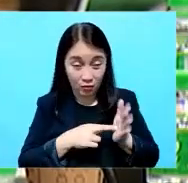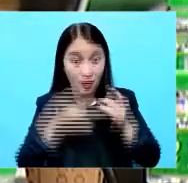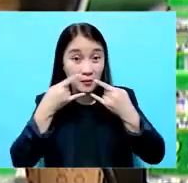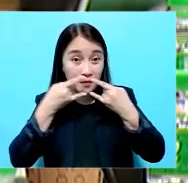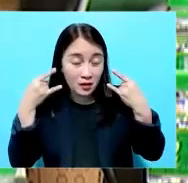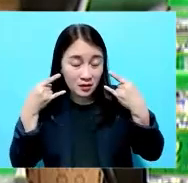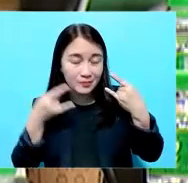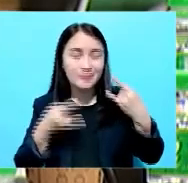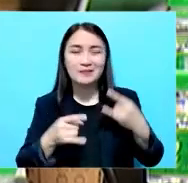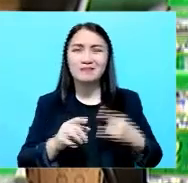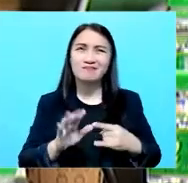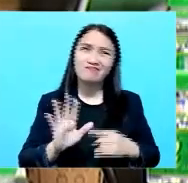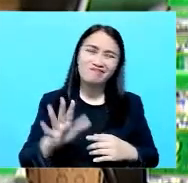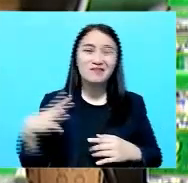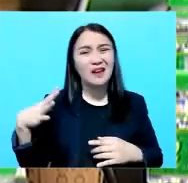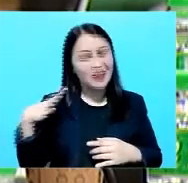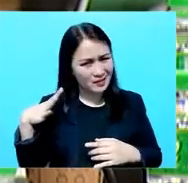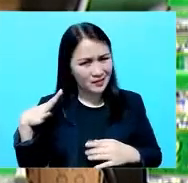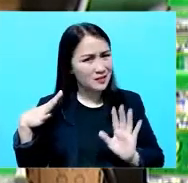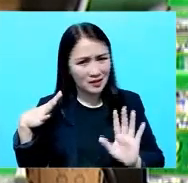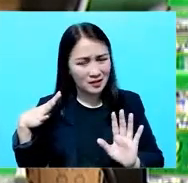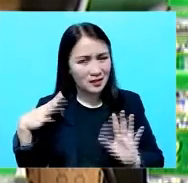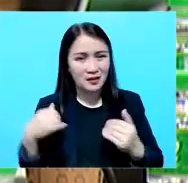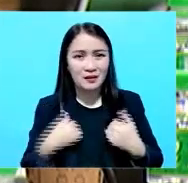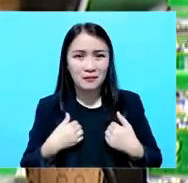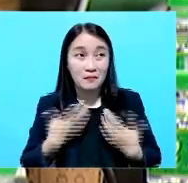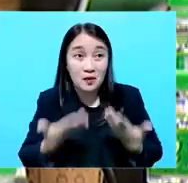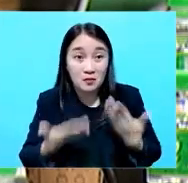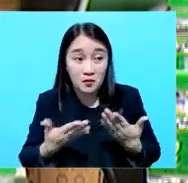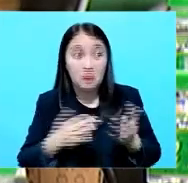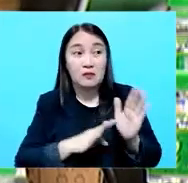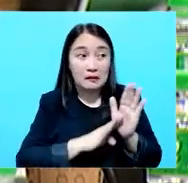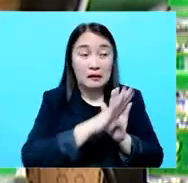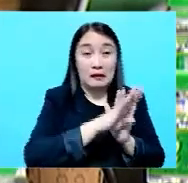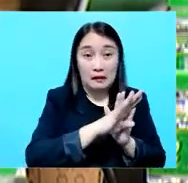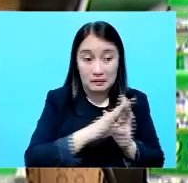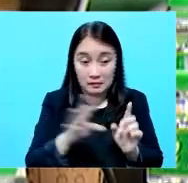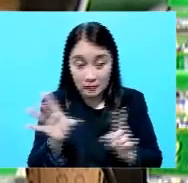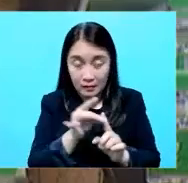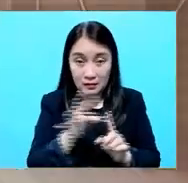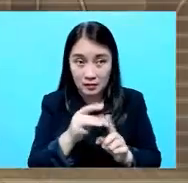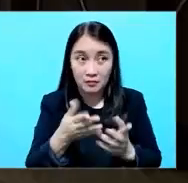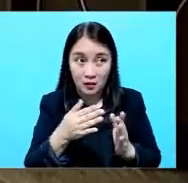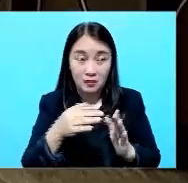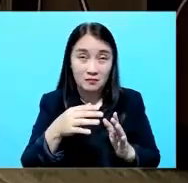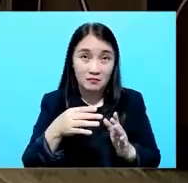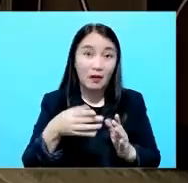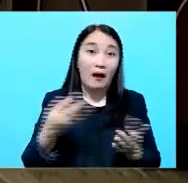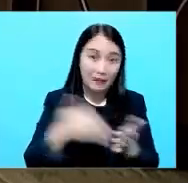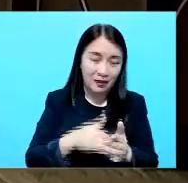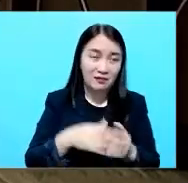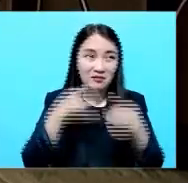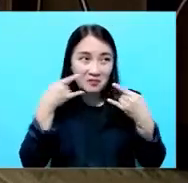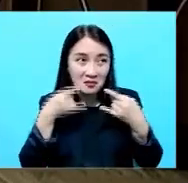back and forth policies that every time the cases rise, ibabalik ang restriction. Pag nawala, tatanggalin.